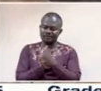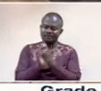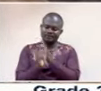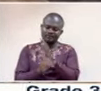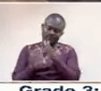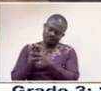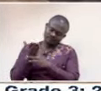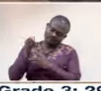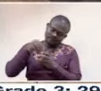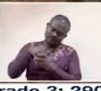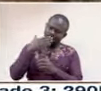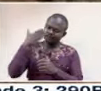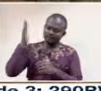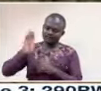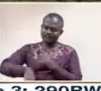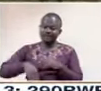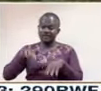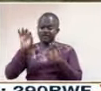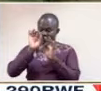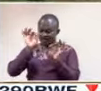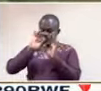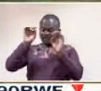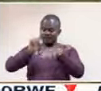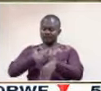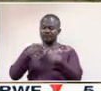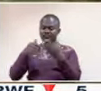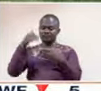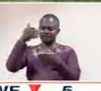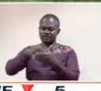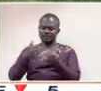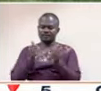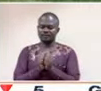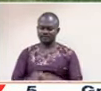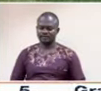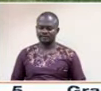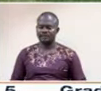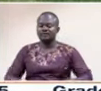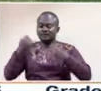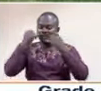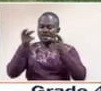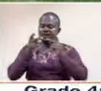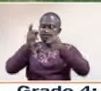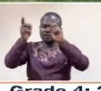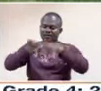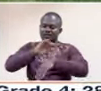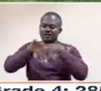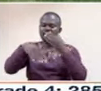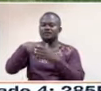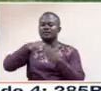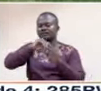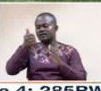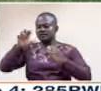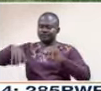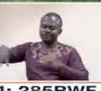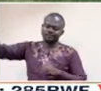kagiye gacamo atandukanye byabatunguye kuza kuri uyu mwanya kugeza magingo aya ngaya. Naho wageraga hose no mu nzindi nta zose